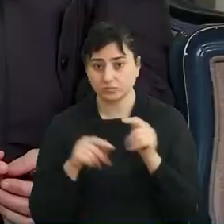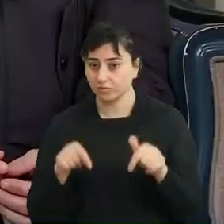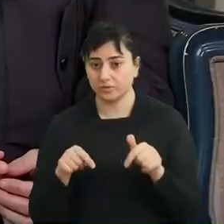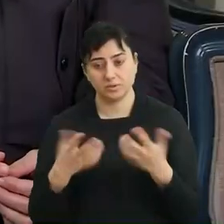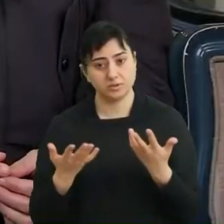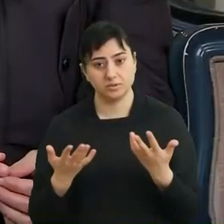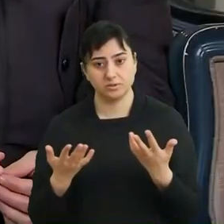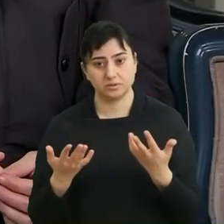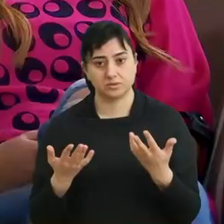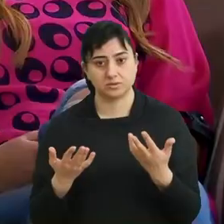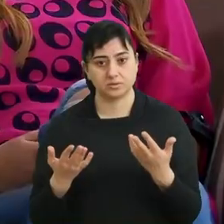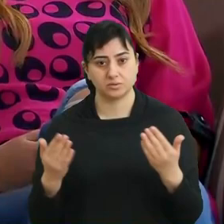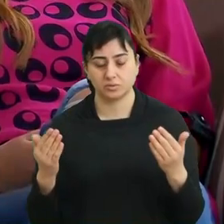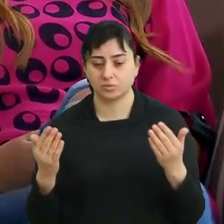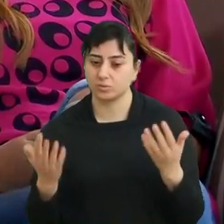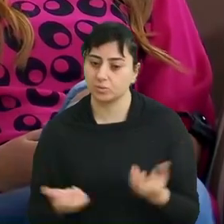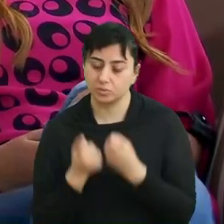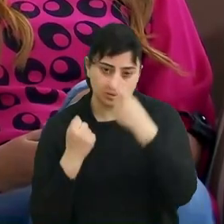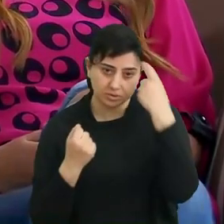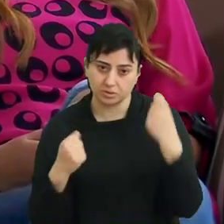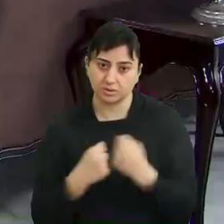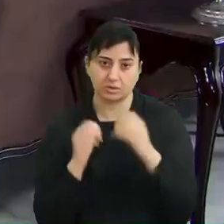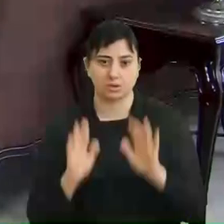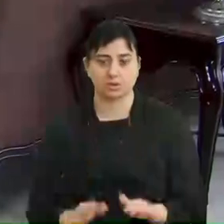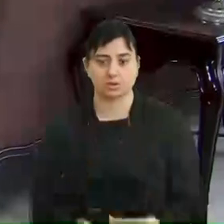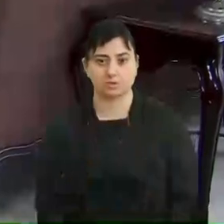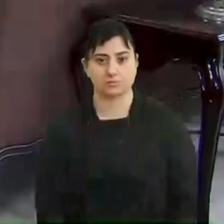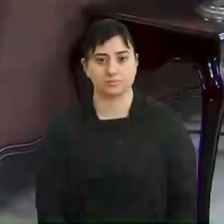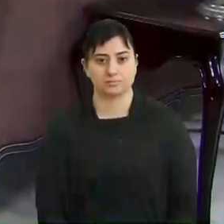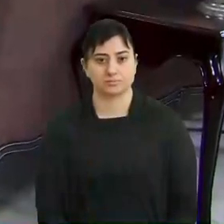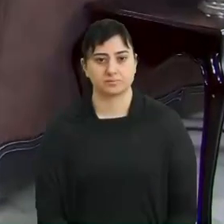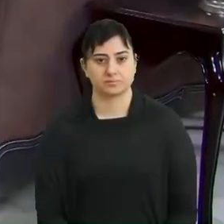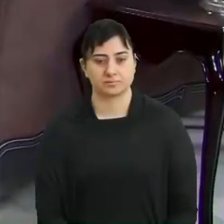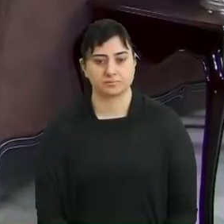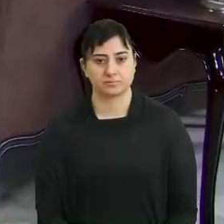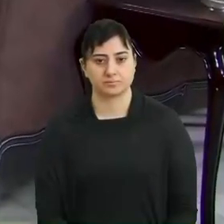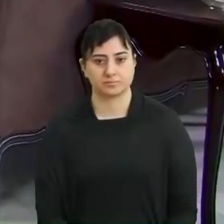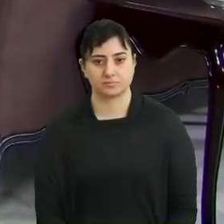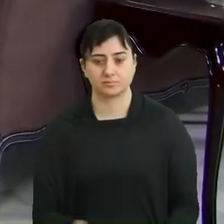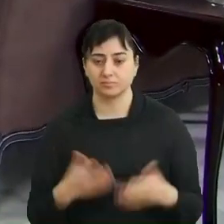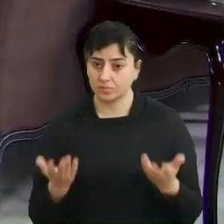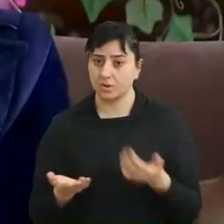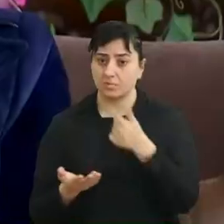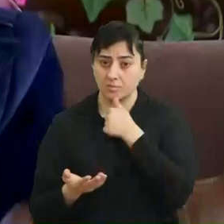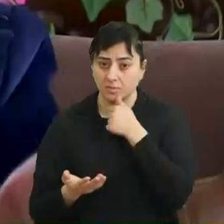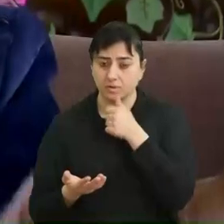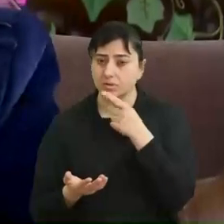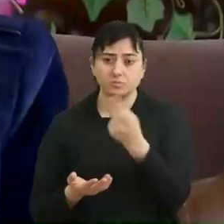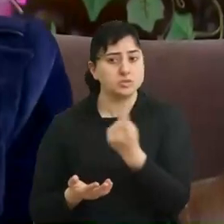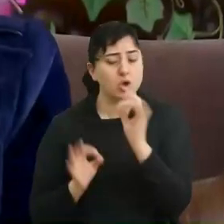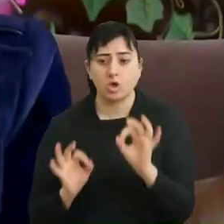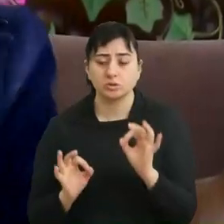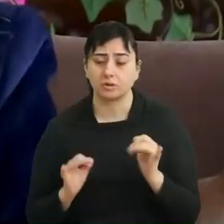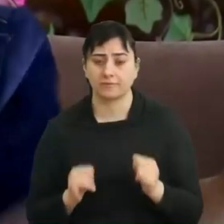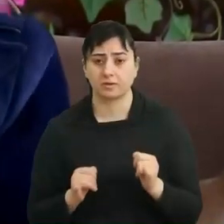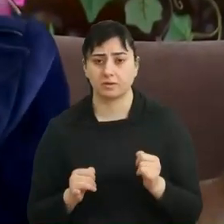sefer eğrin doğruna denk gelmedi. Öyle sakarlığında kaldın. Yani? Yani mi var babacığım? Ya sana bir şey